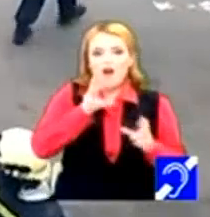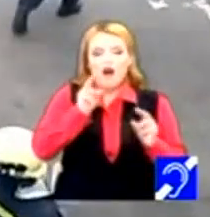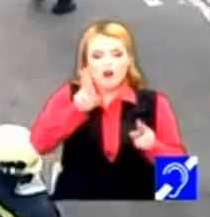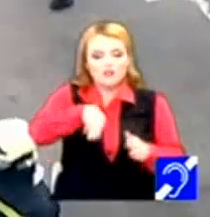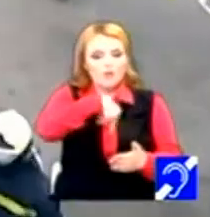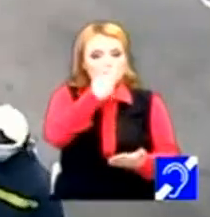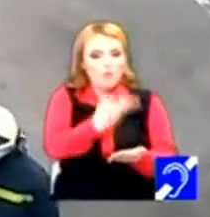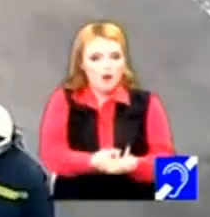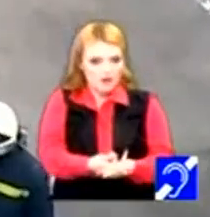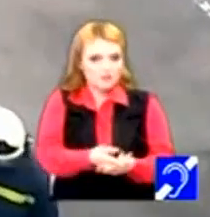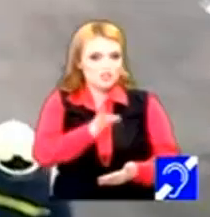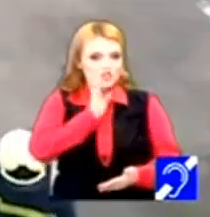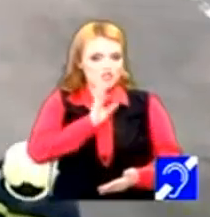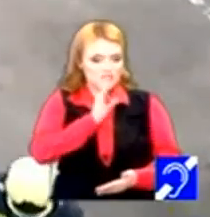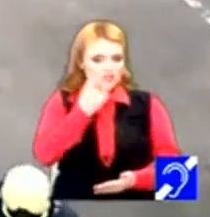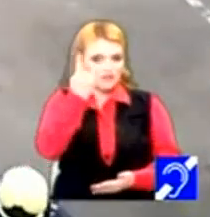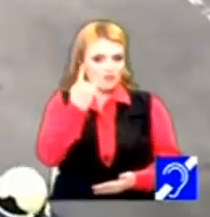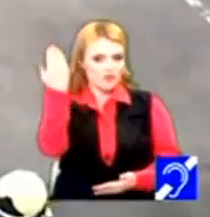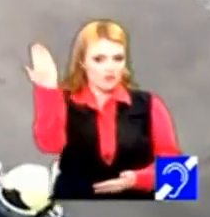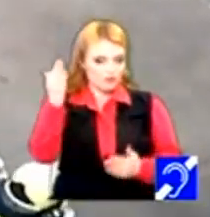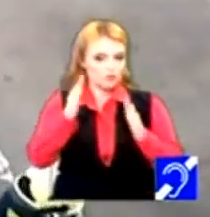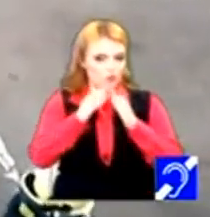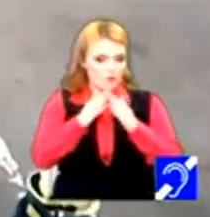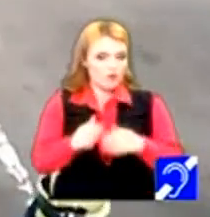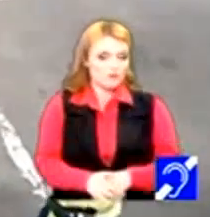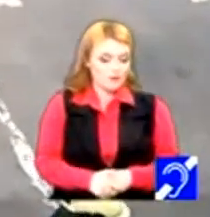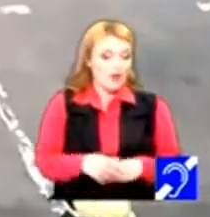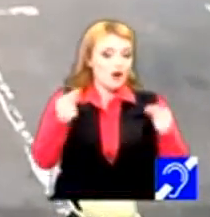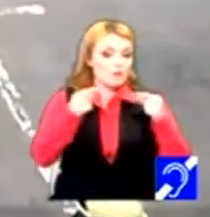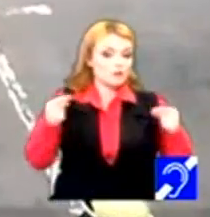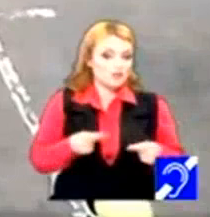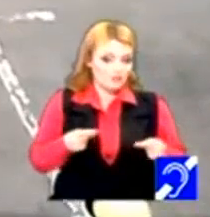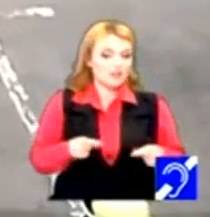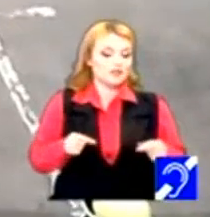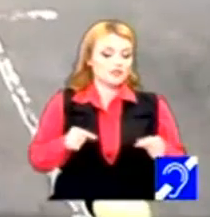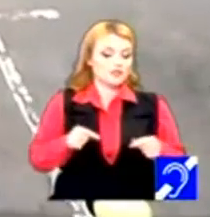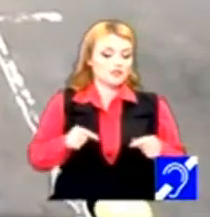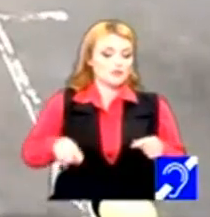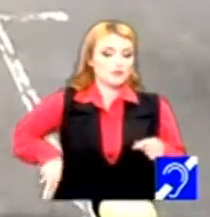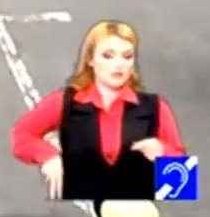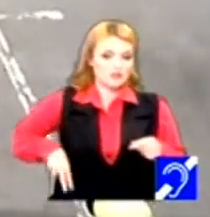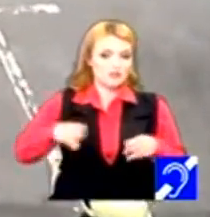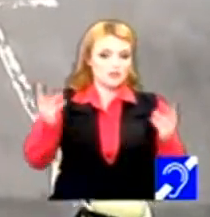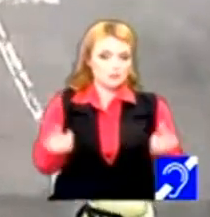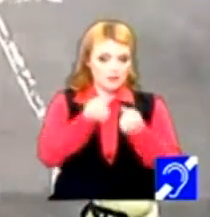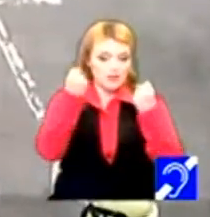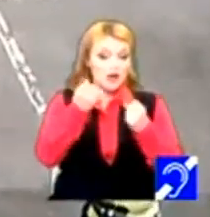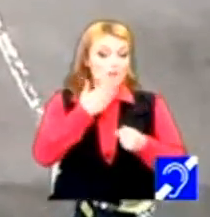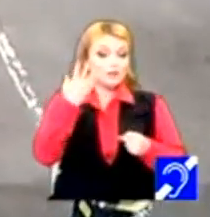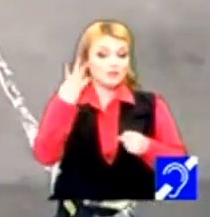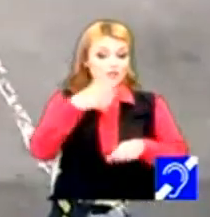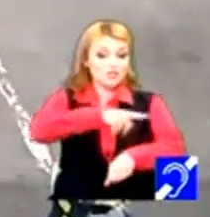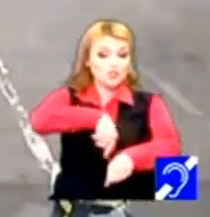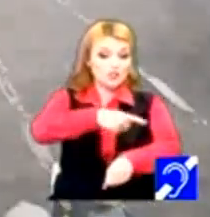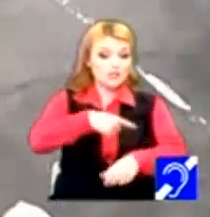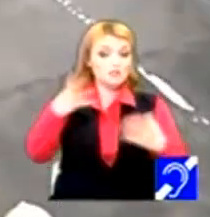căzut octogenara de la geamul locuinței sale. Potrivit Inspectoratului General pentru Situații de Urgență, în ultimele 24